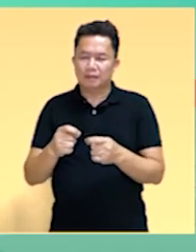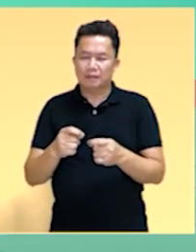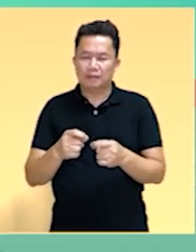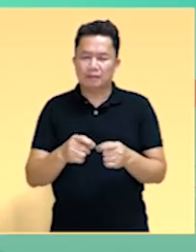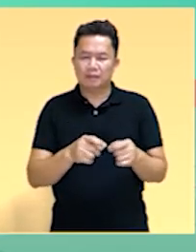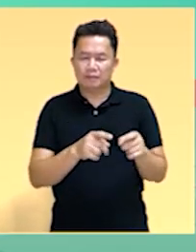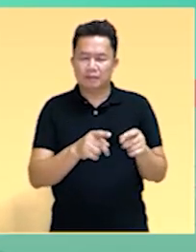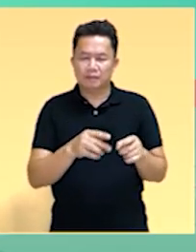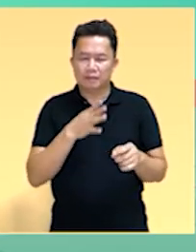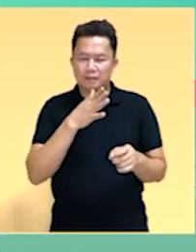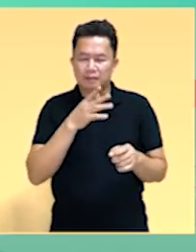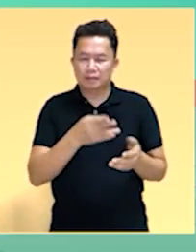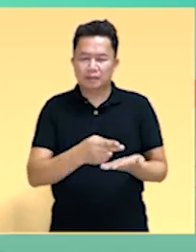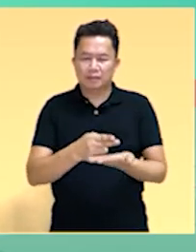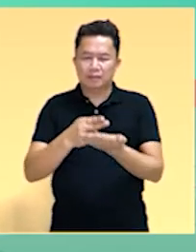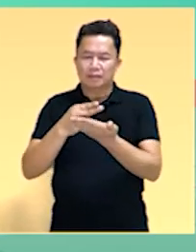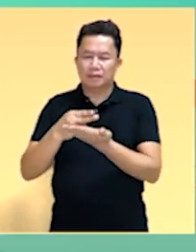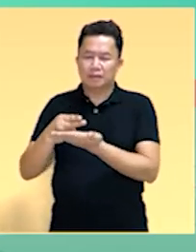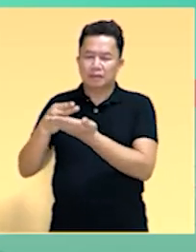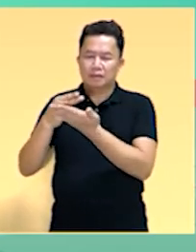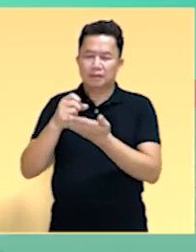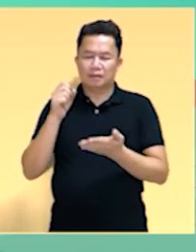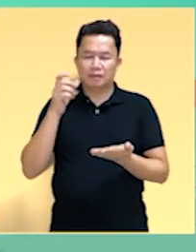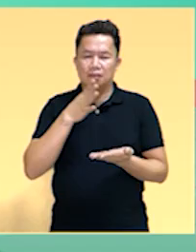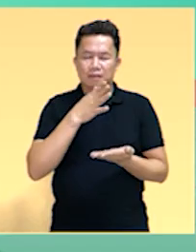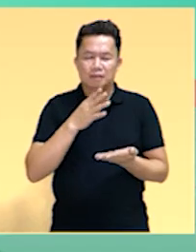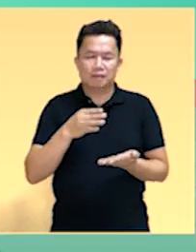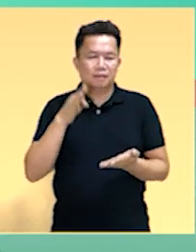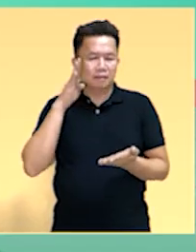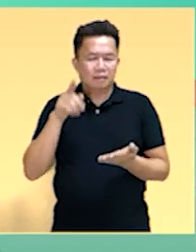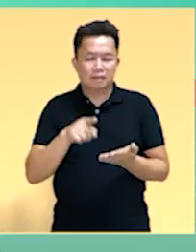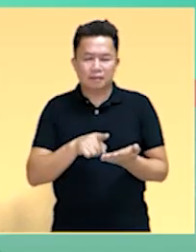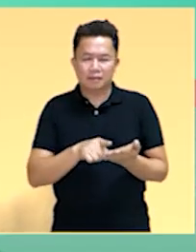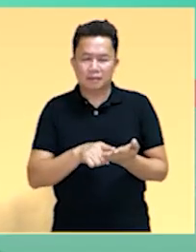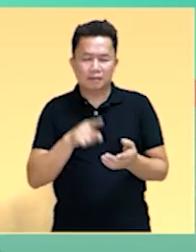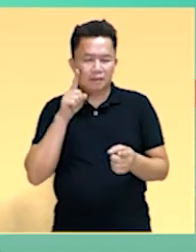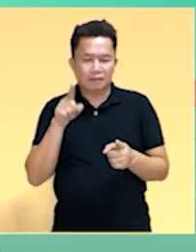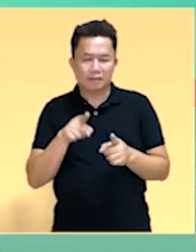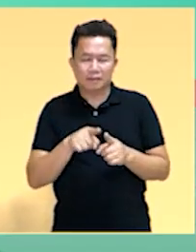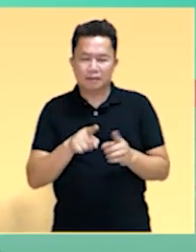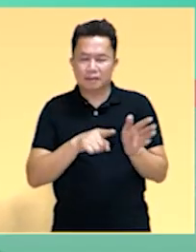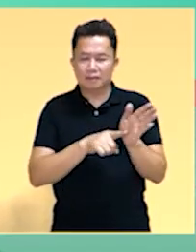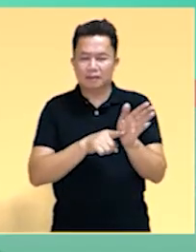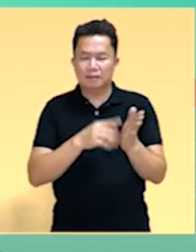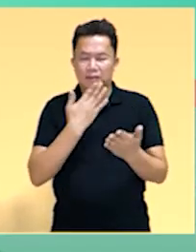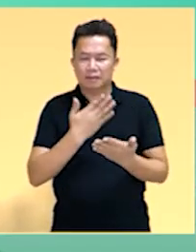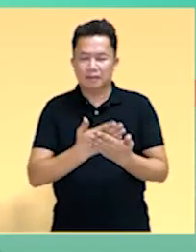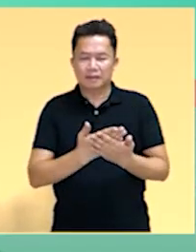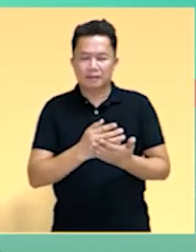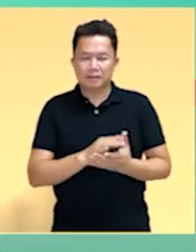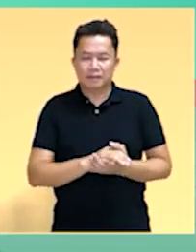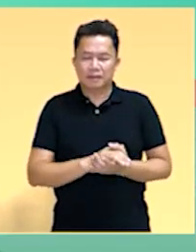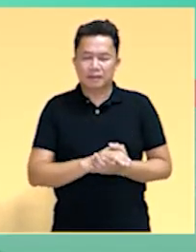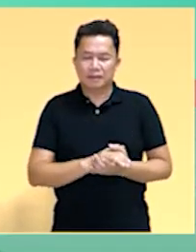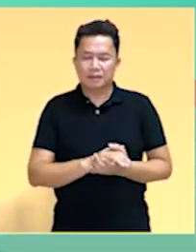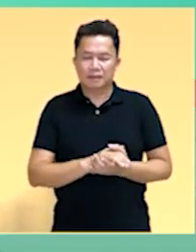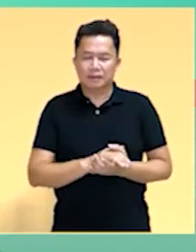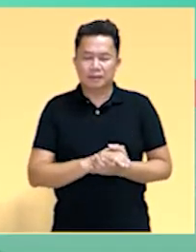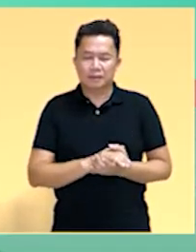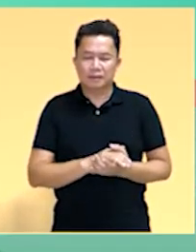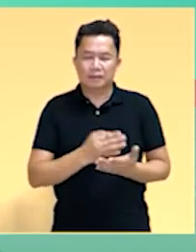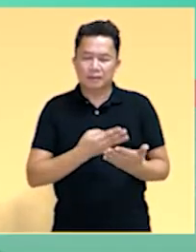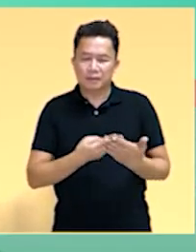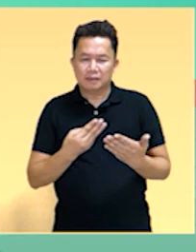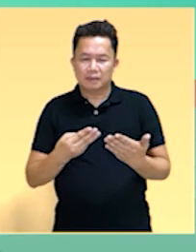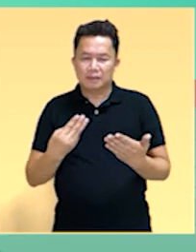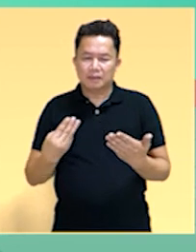paghahanda ng pagkain at pagtulong sa kapatid sa mga takdang aralin ay pagpapakita din ng kabaitan. Higit pa